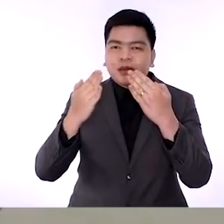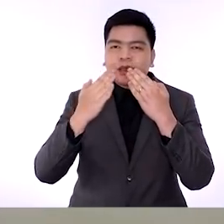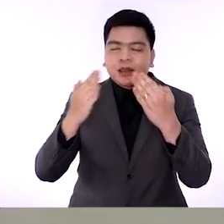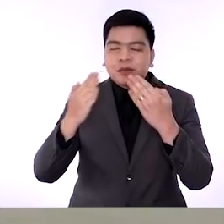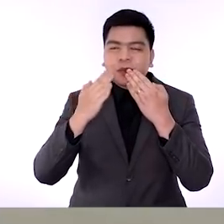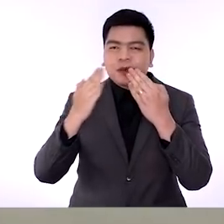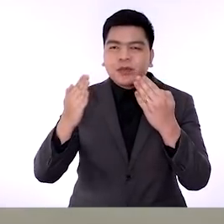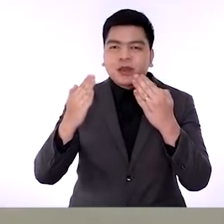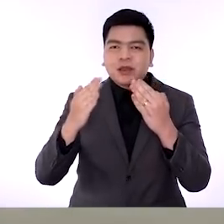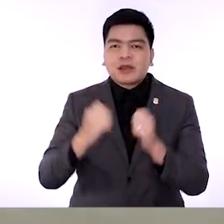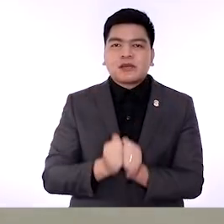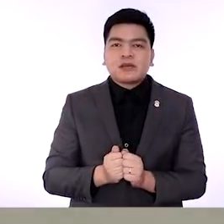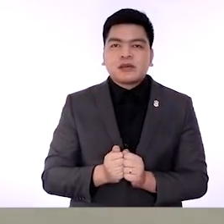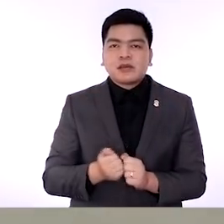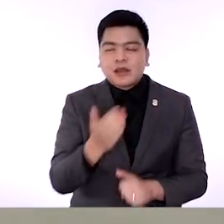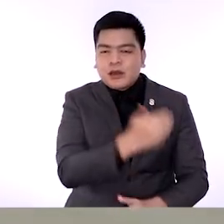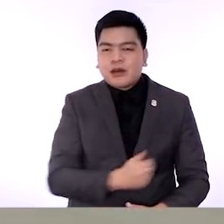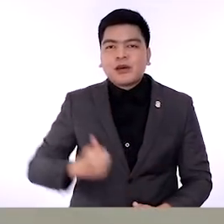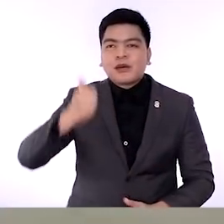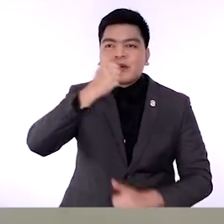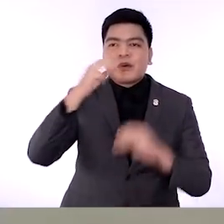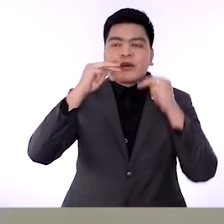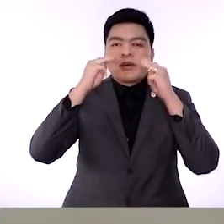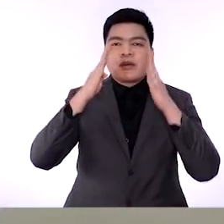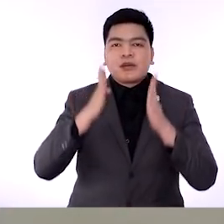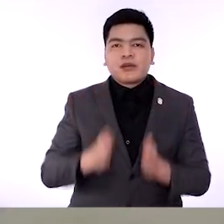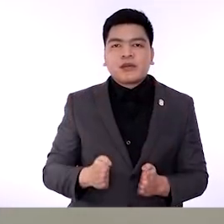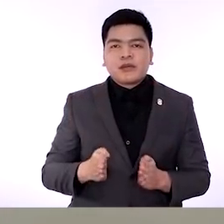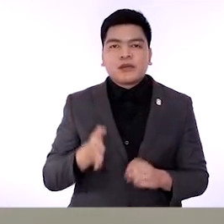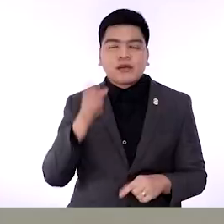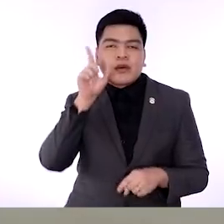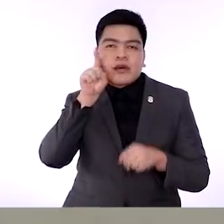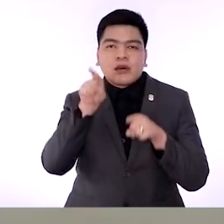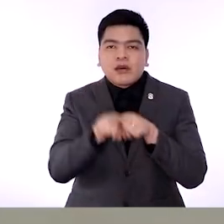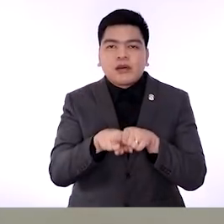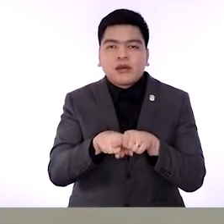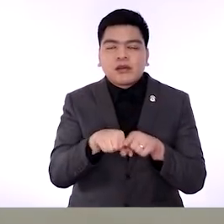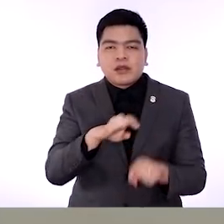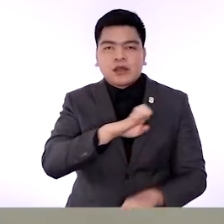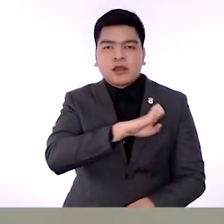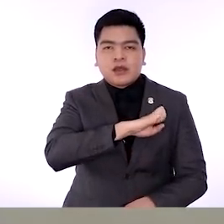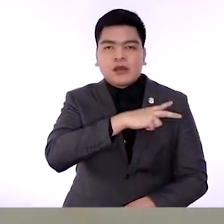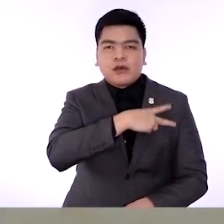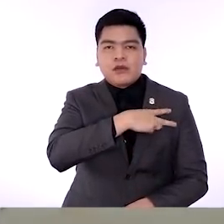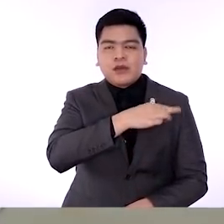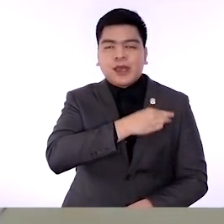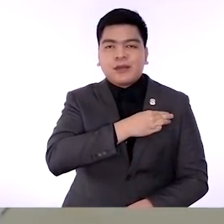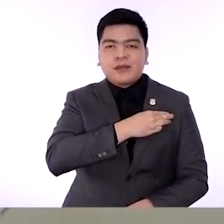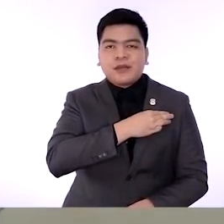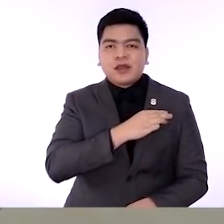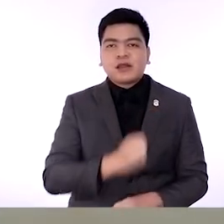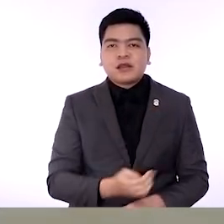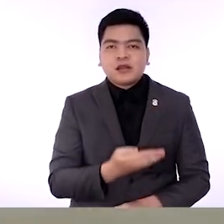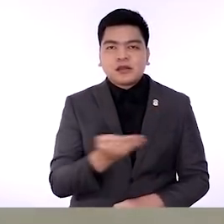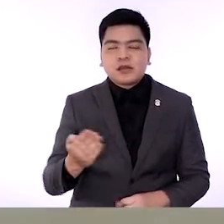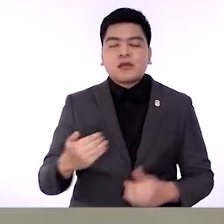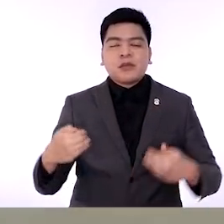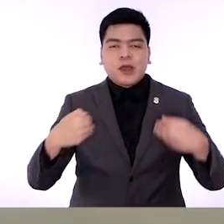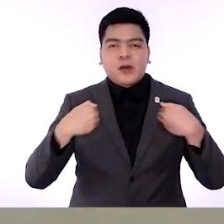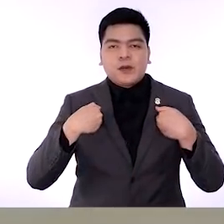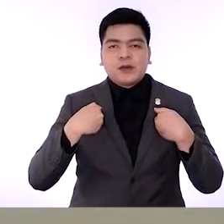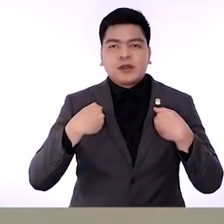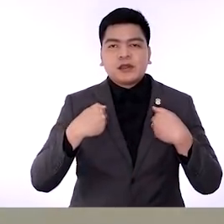Nagpapasalamat po kami ng marami sa ating tagapamahalang pangkalahatan, ang kapatid na Eduardo B. Manalo, na